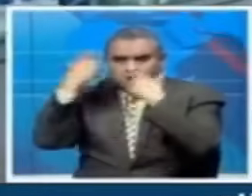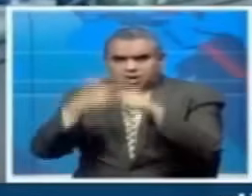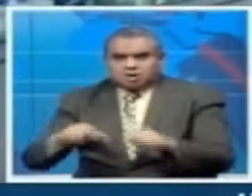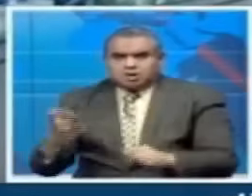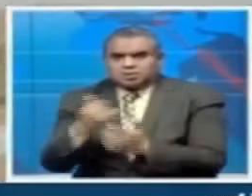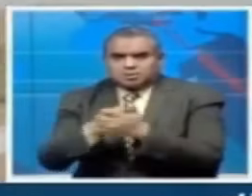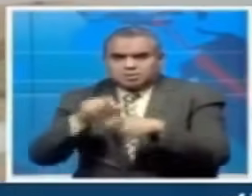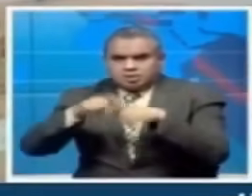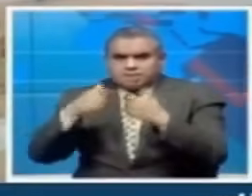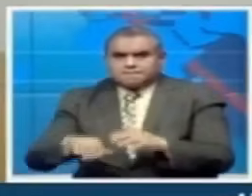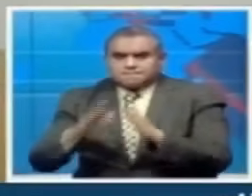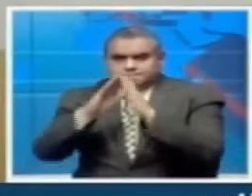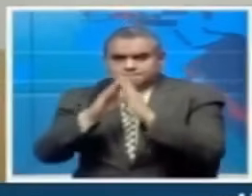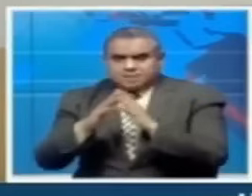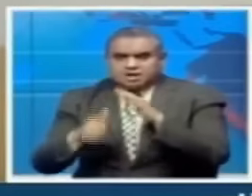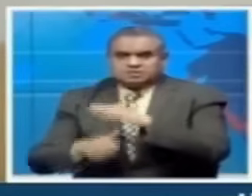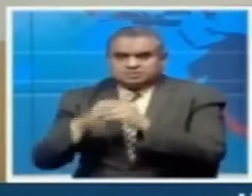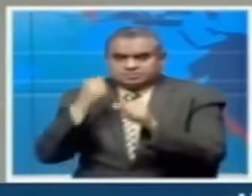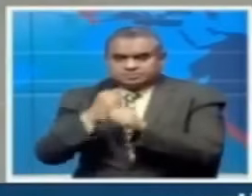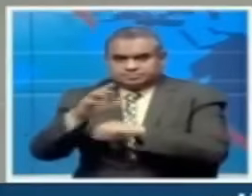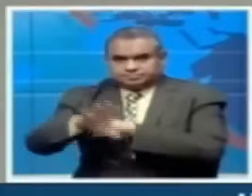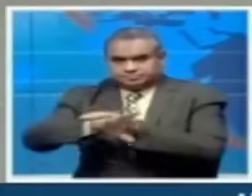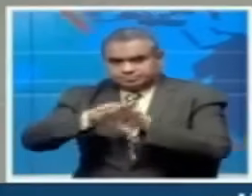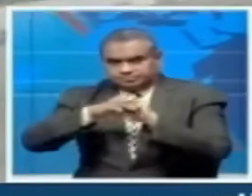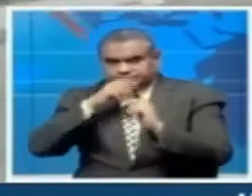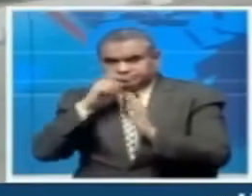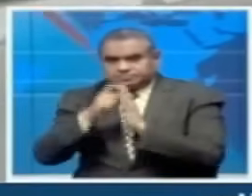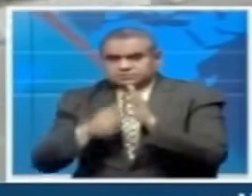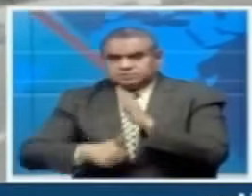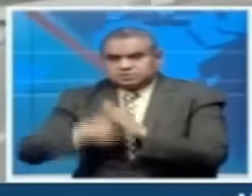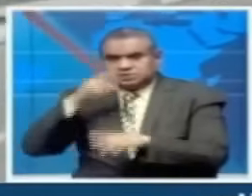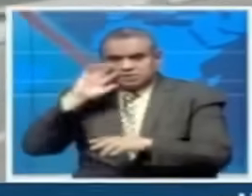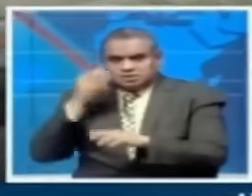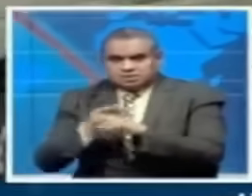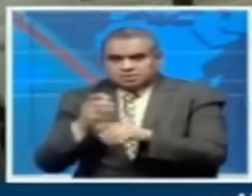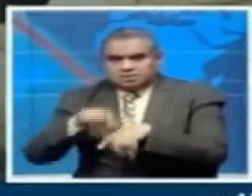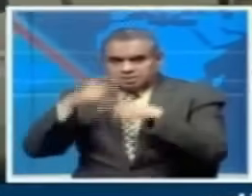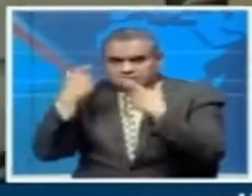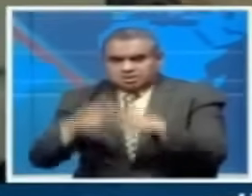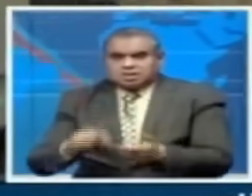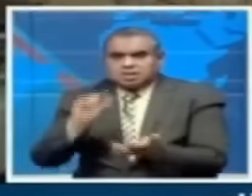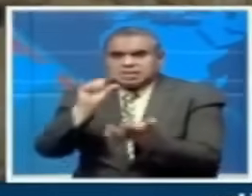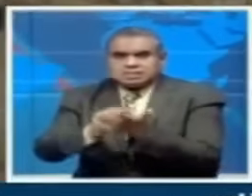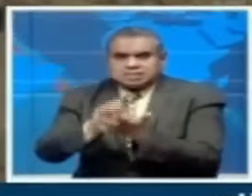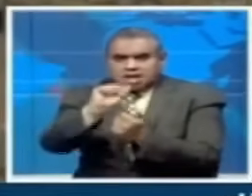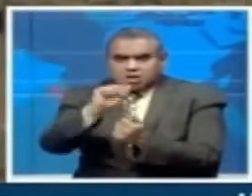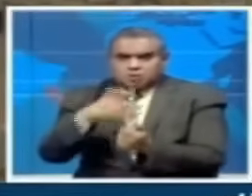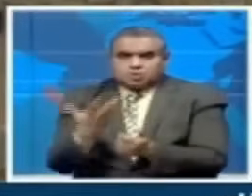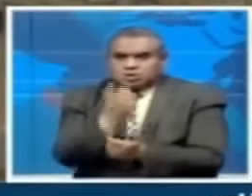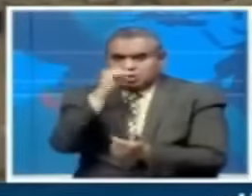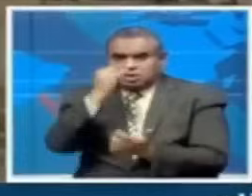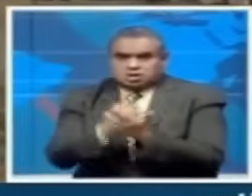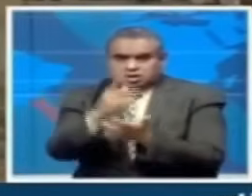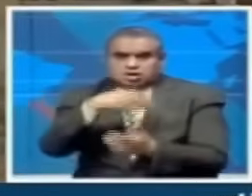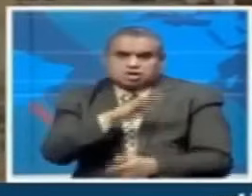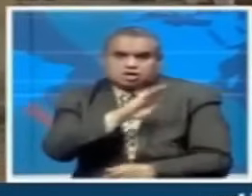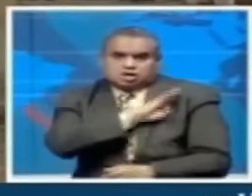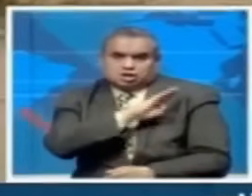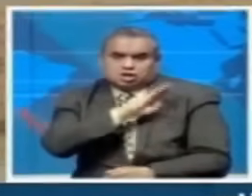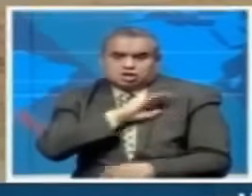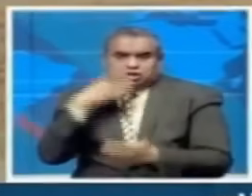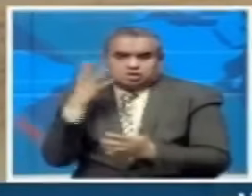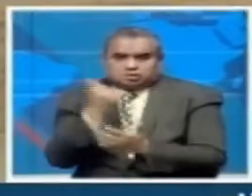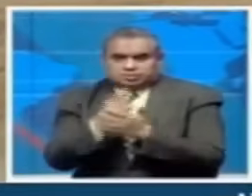القومي المصري على كافة الاتجاهات الاستراتيجية للدولة، حيث قامت القوات المسلحة